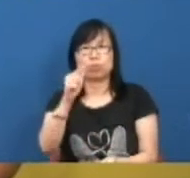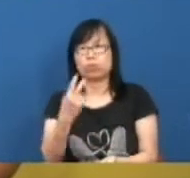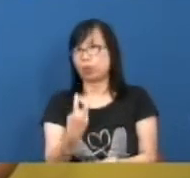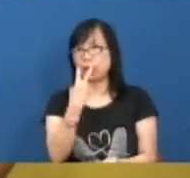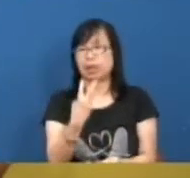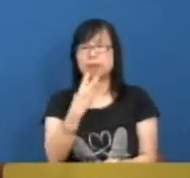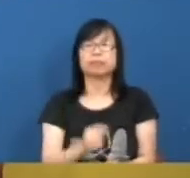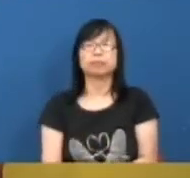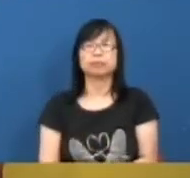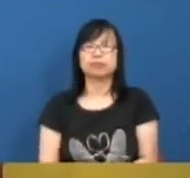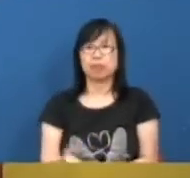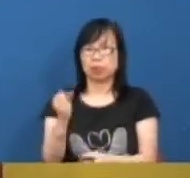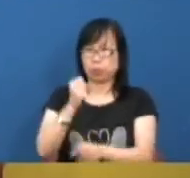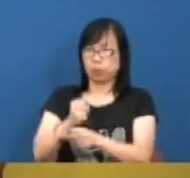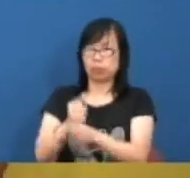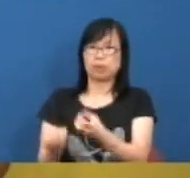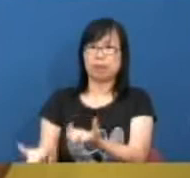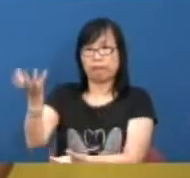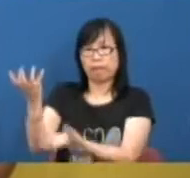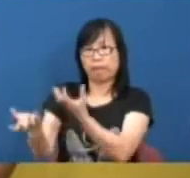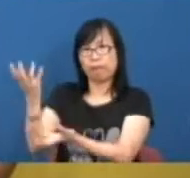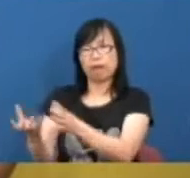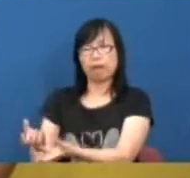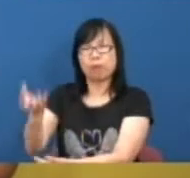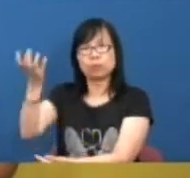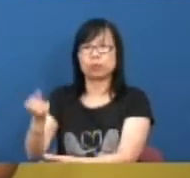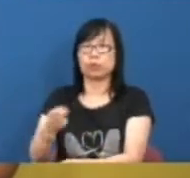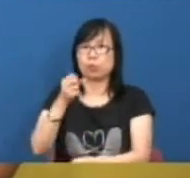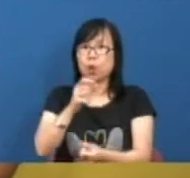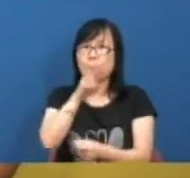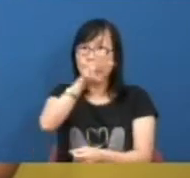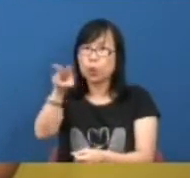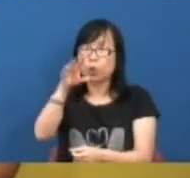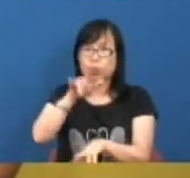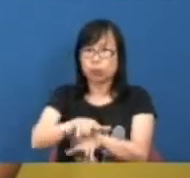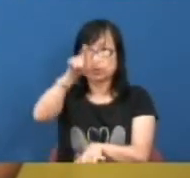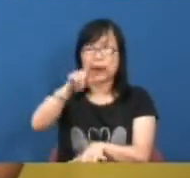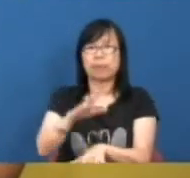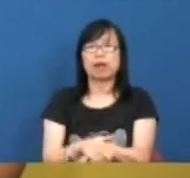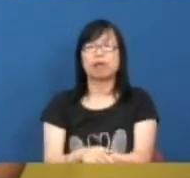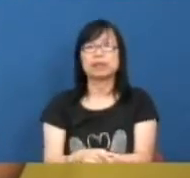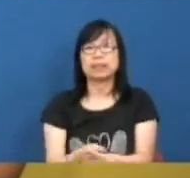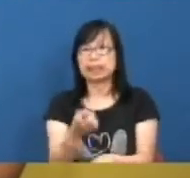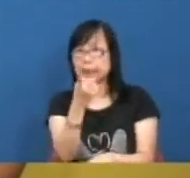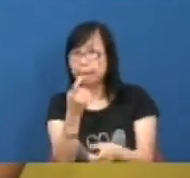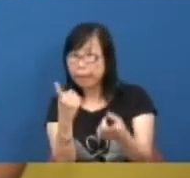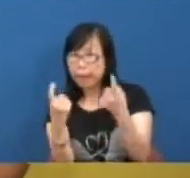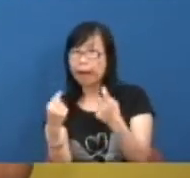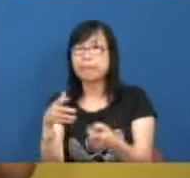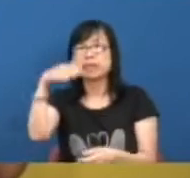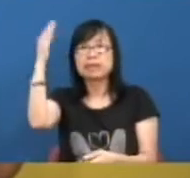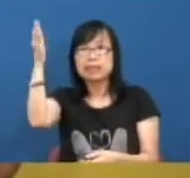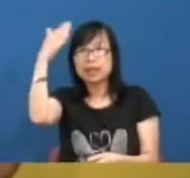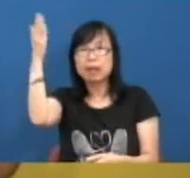實如果即係話整體個焚化爐或者觀光塔係做得好咧，其實佢可以吸納一啲參觀